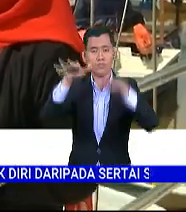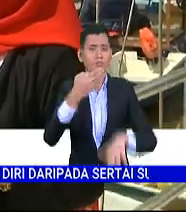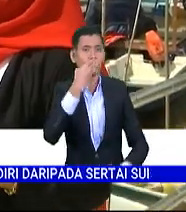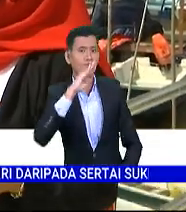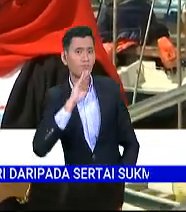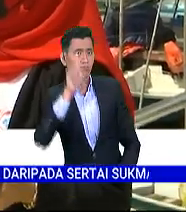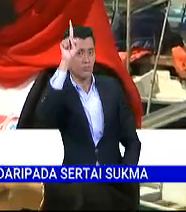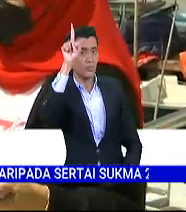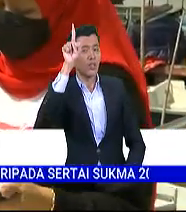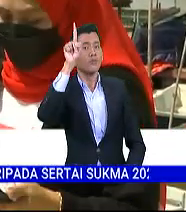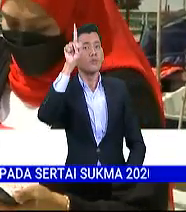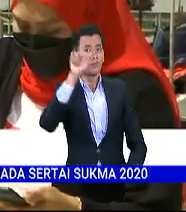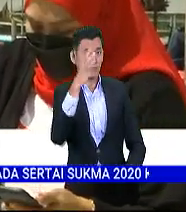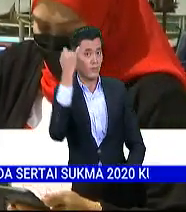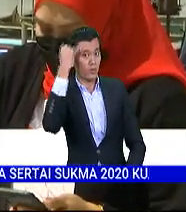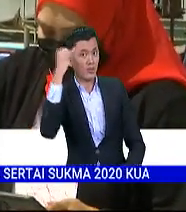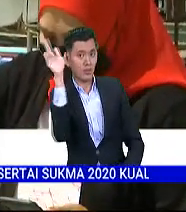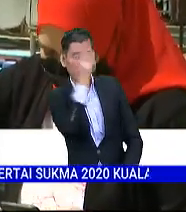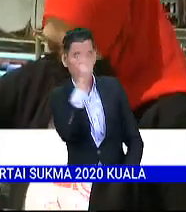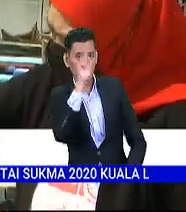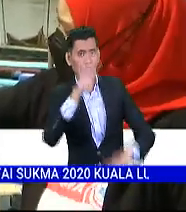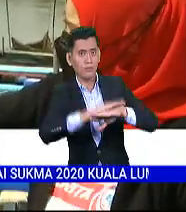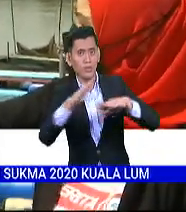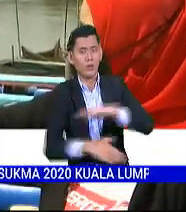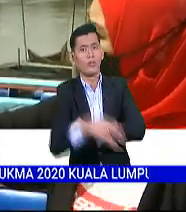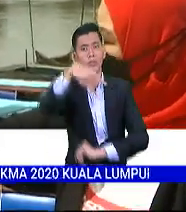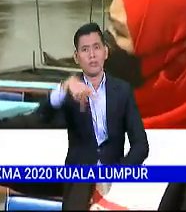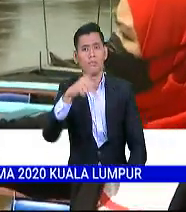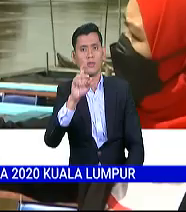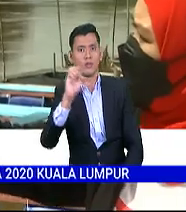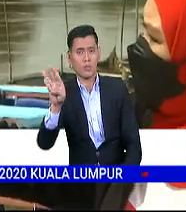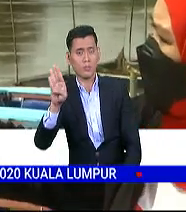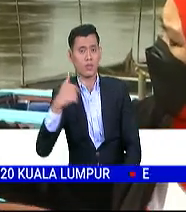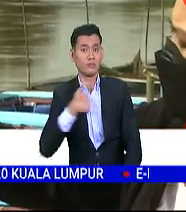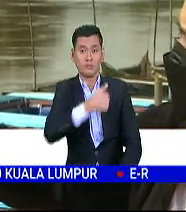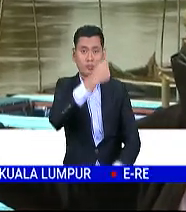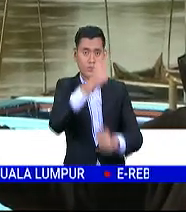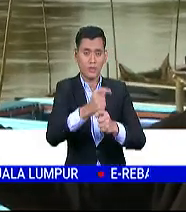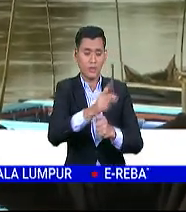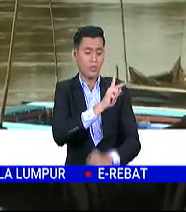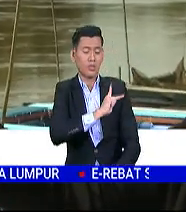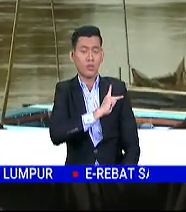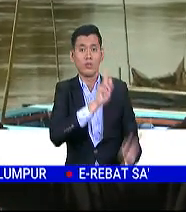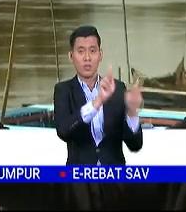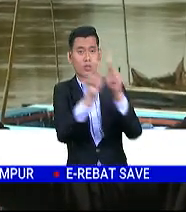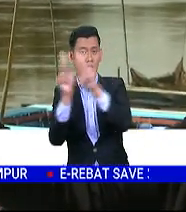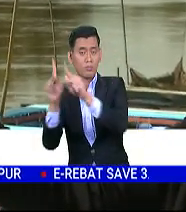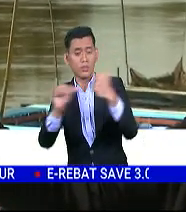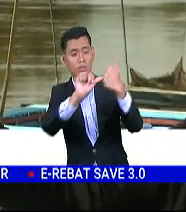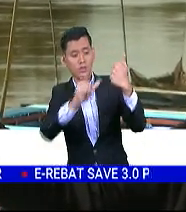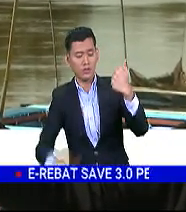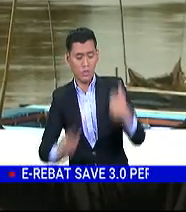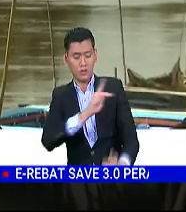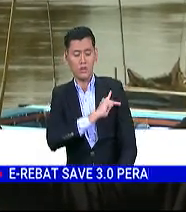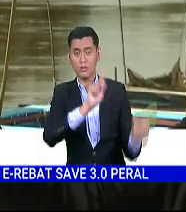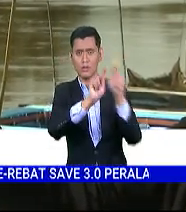idea daripada kerajaan negeri supaya meletakkan semua di PKOB, maka kita menetapkan penghulu ketua kampung dan tetuasa penduduk kampung untuk